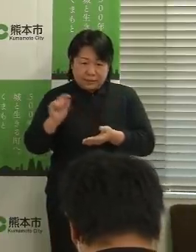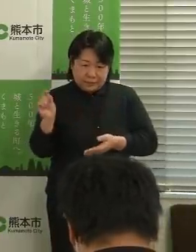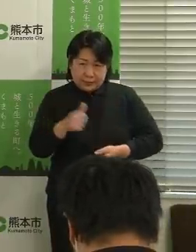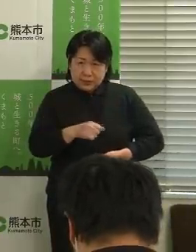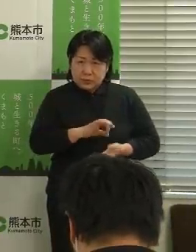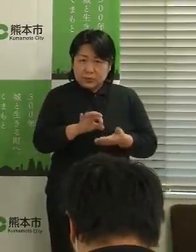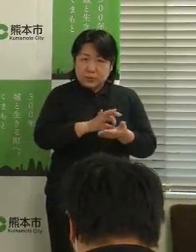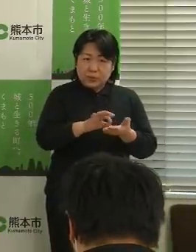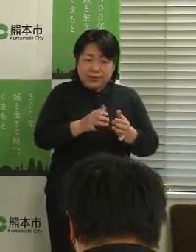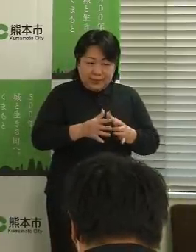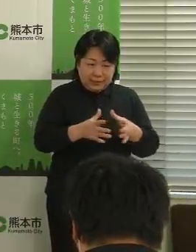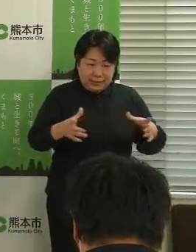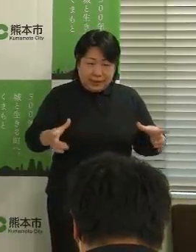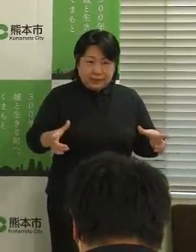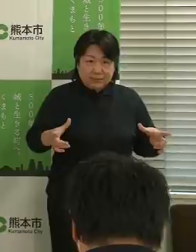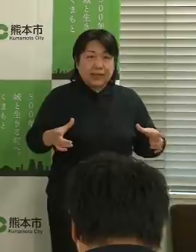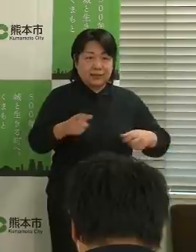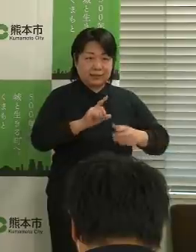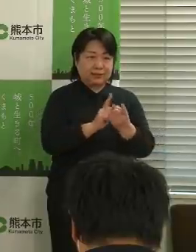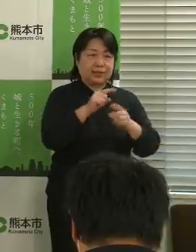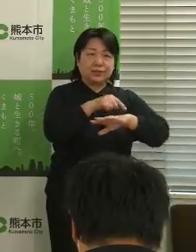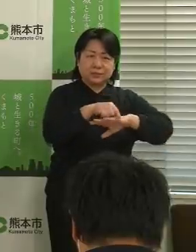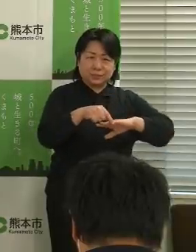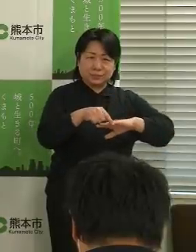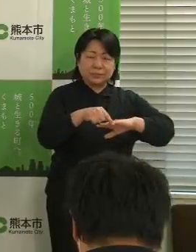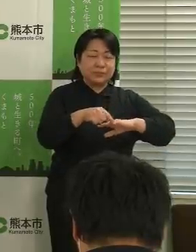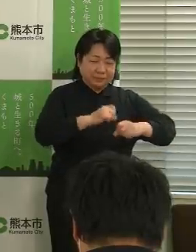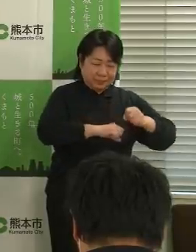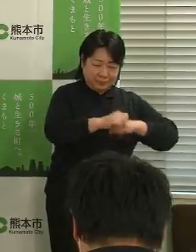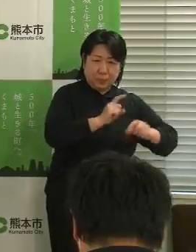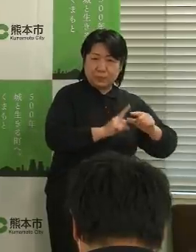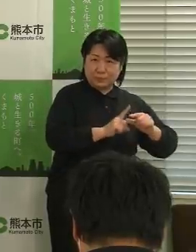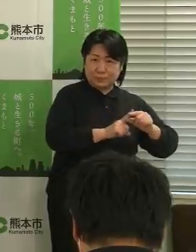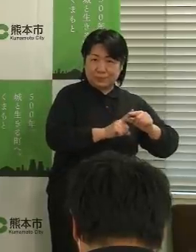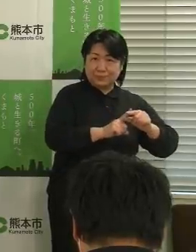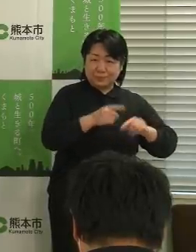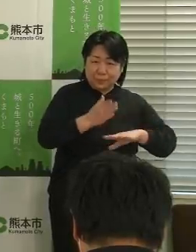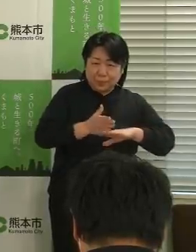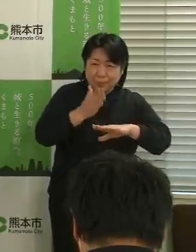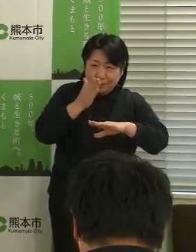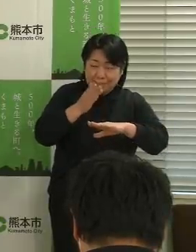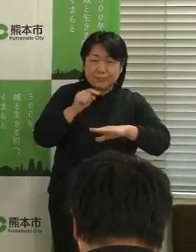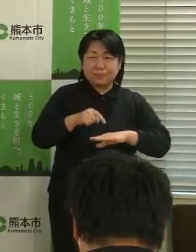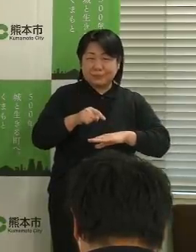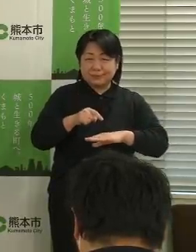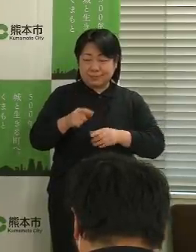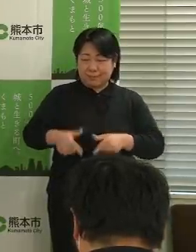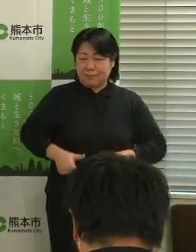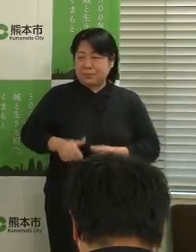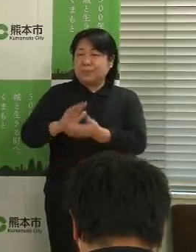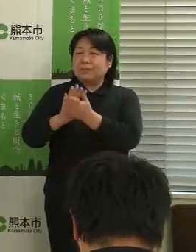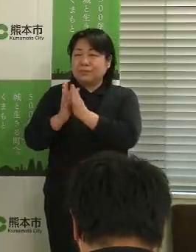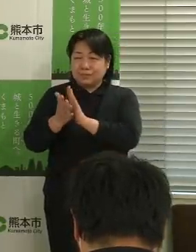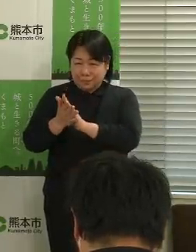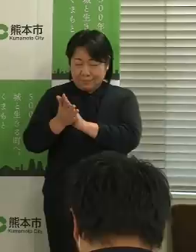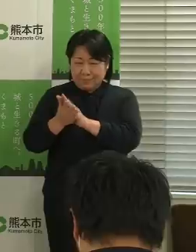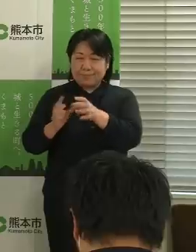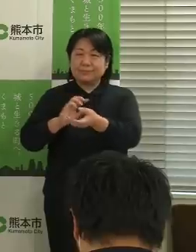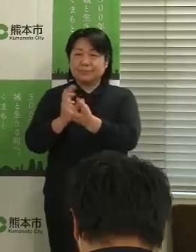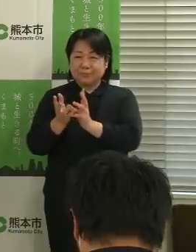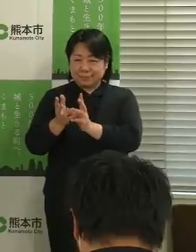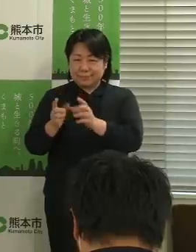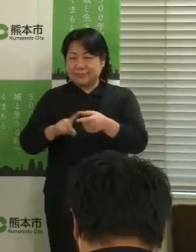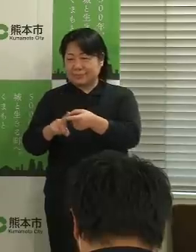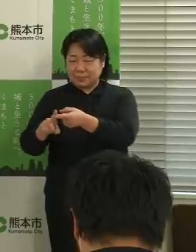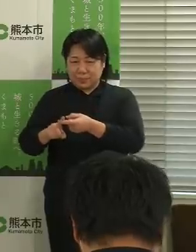大対策に取り組んでいることへのお礼として、熊本県花期事業協同組合、